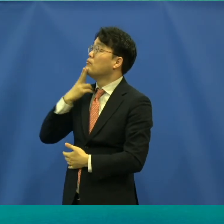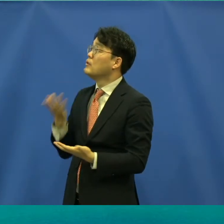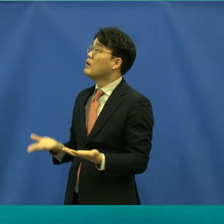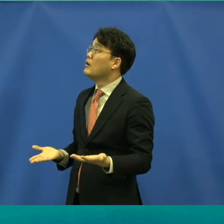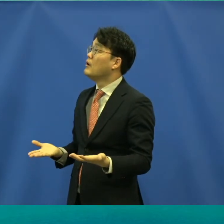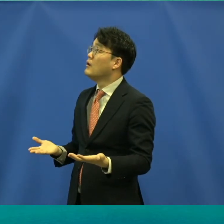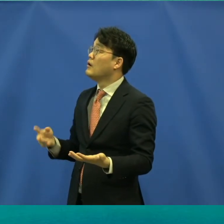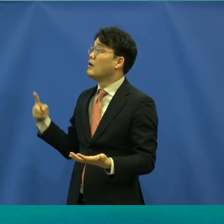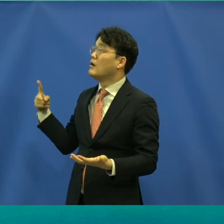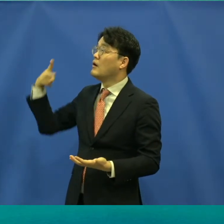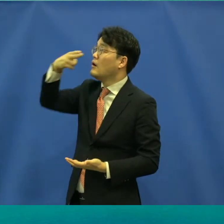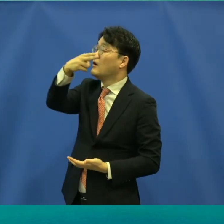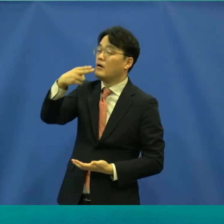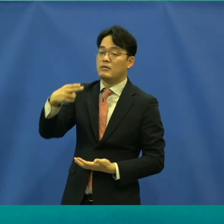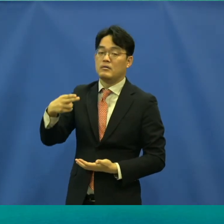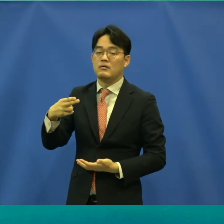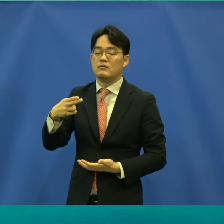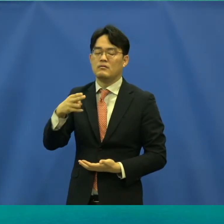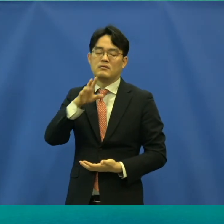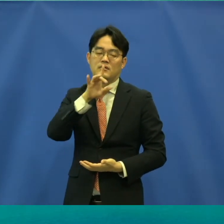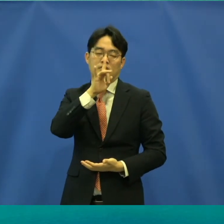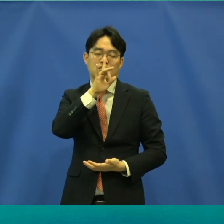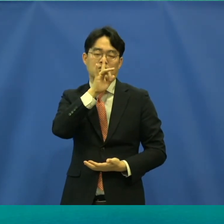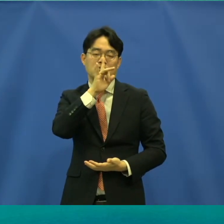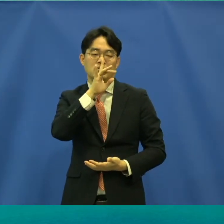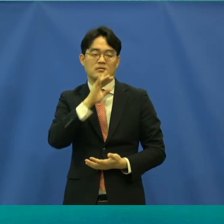하늘이 닫히면 말씀은 희귀해집니다.